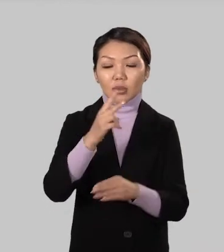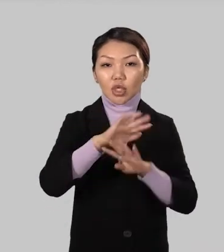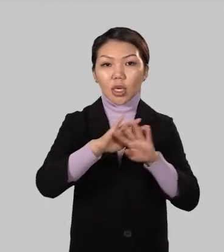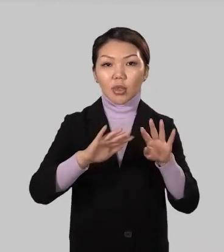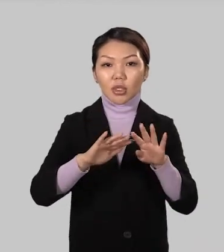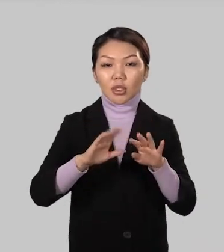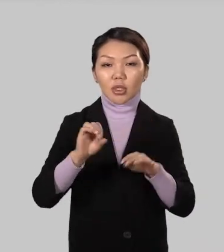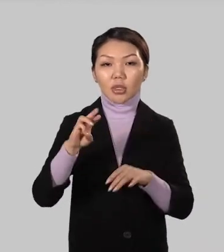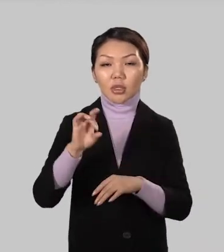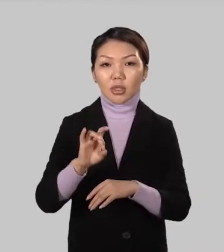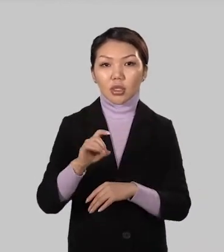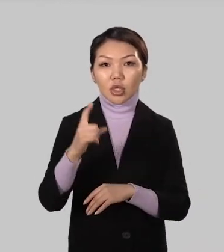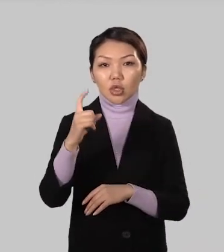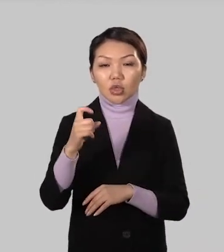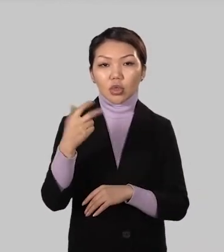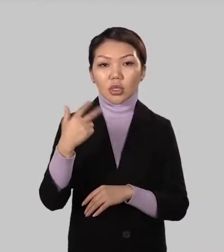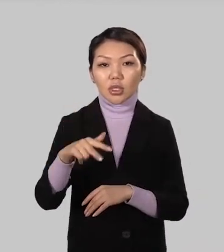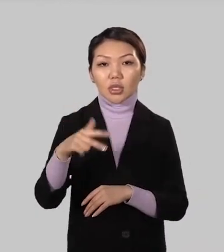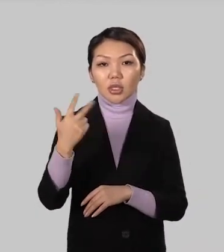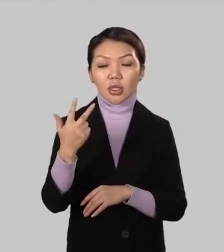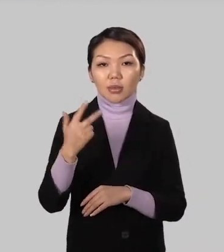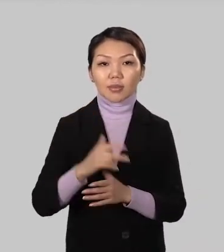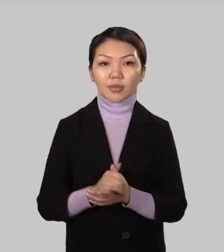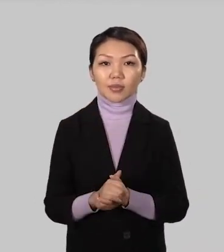на странице 133